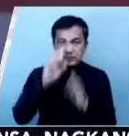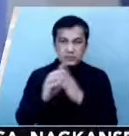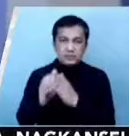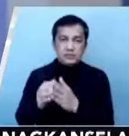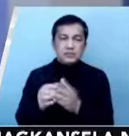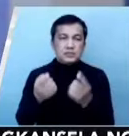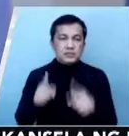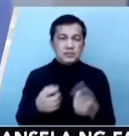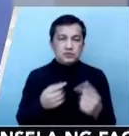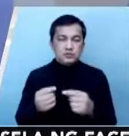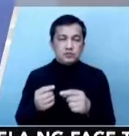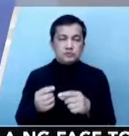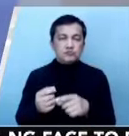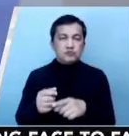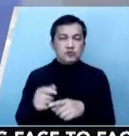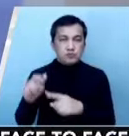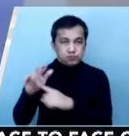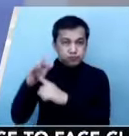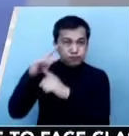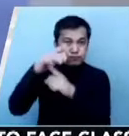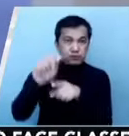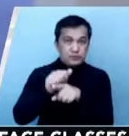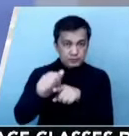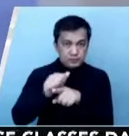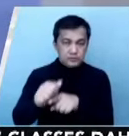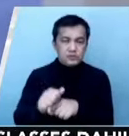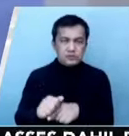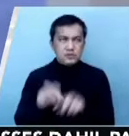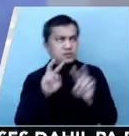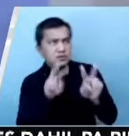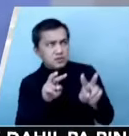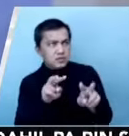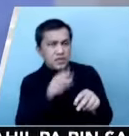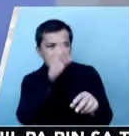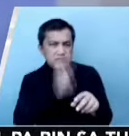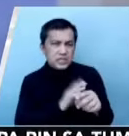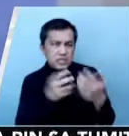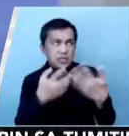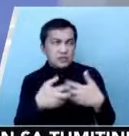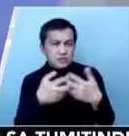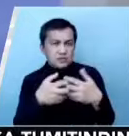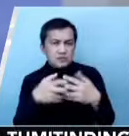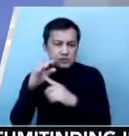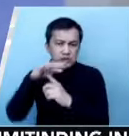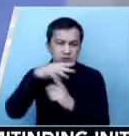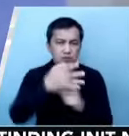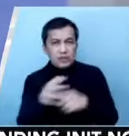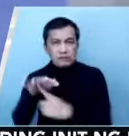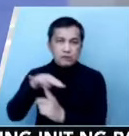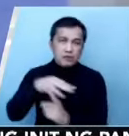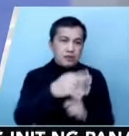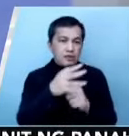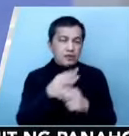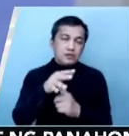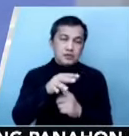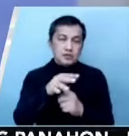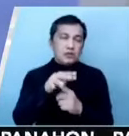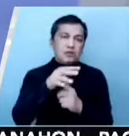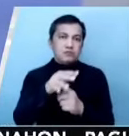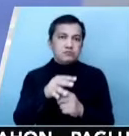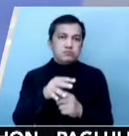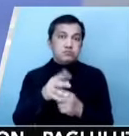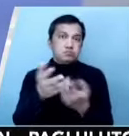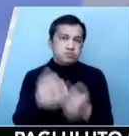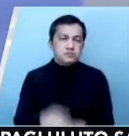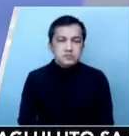flight. Ayon sa mga saksi, tila sira ang makina ng helicopter na nagpaggewang-gewang pa sa himpapawid.